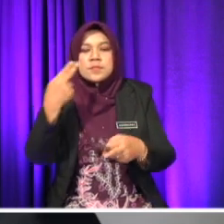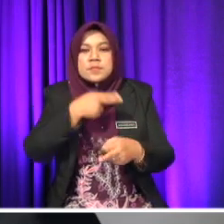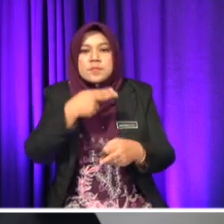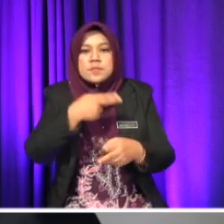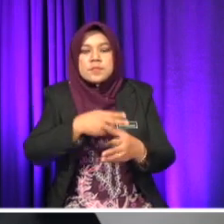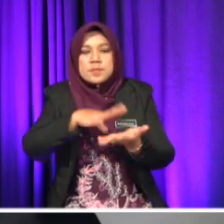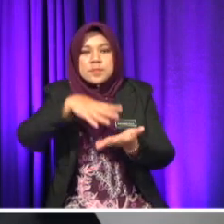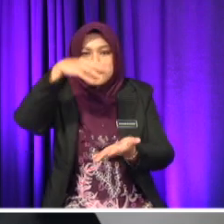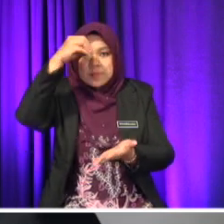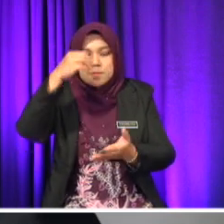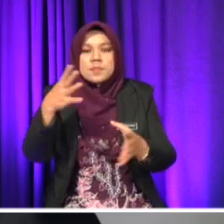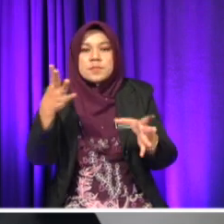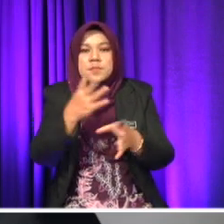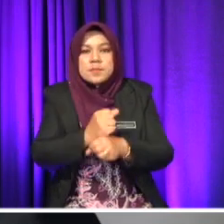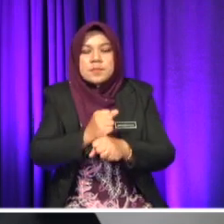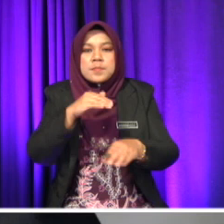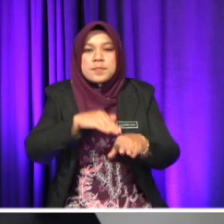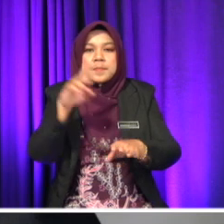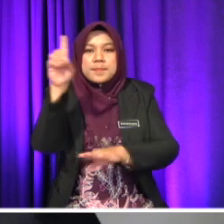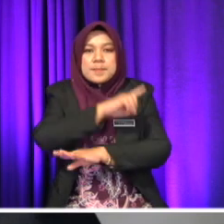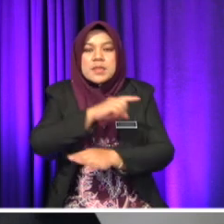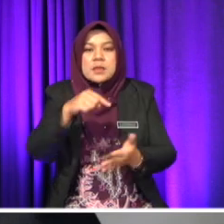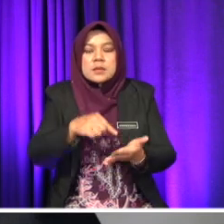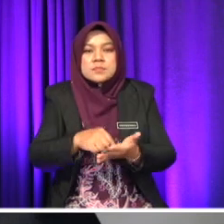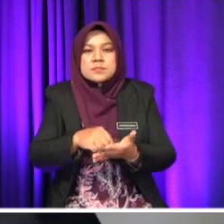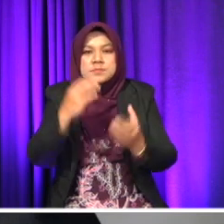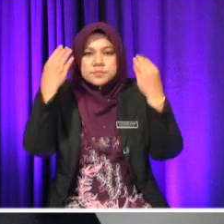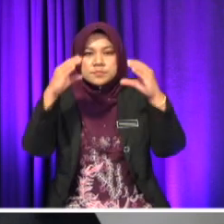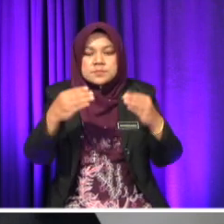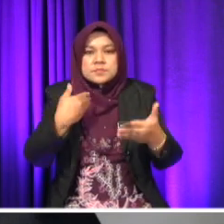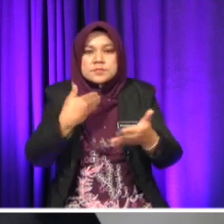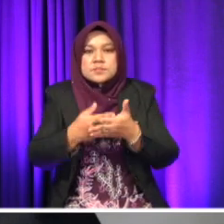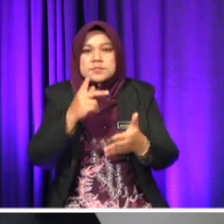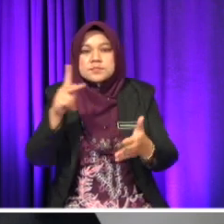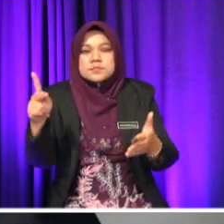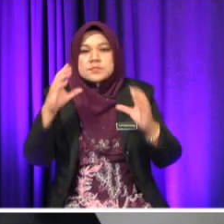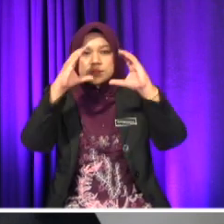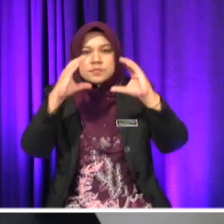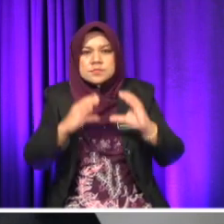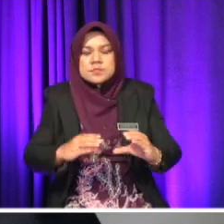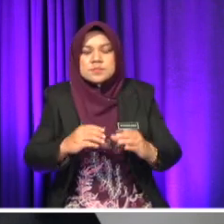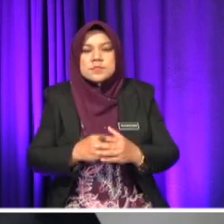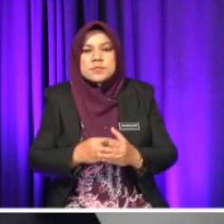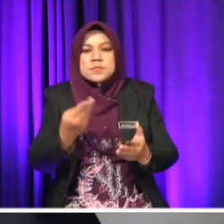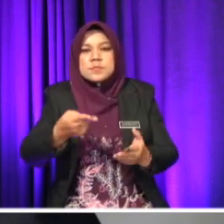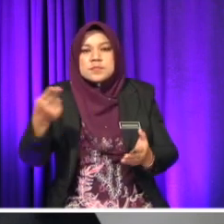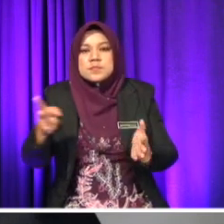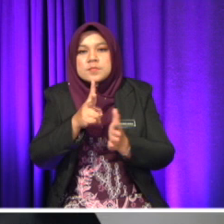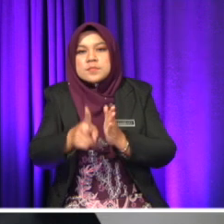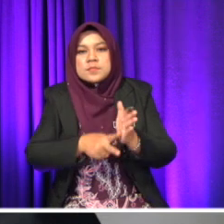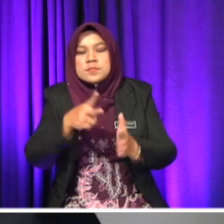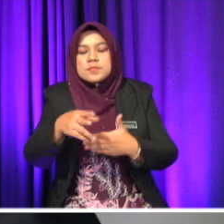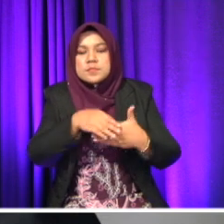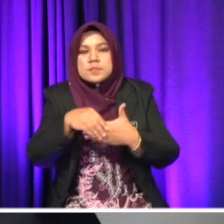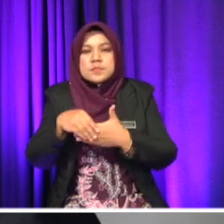yang telah mereka peroleh pada hari ini dan Cikgu akan sampaikan beberapa tips berbantu kain bahan video dan panduan yang akan